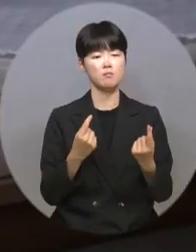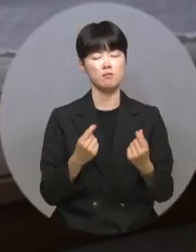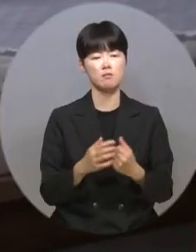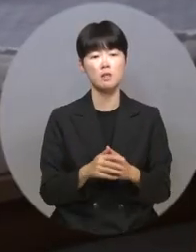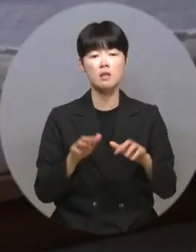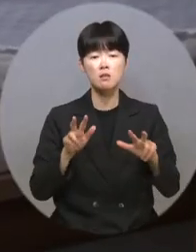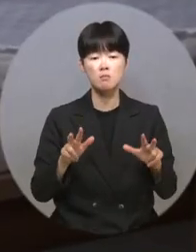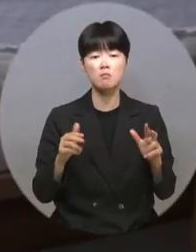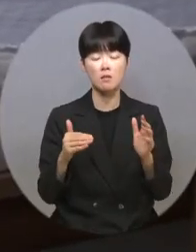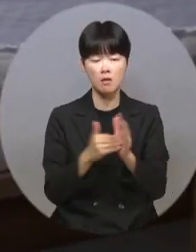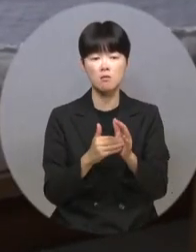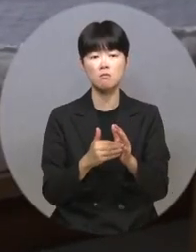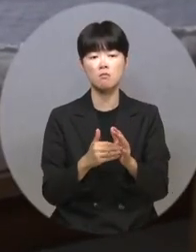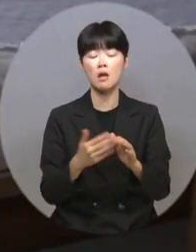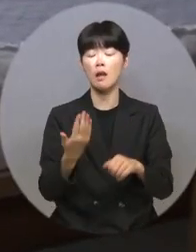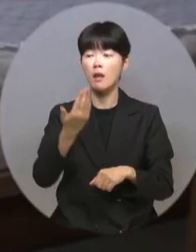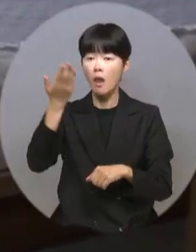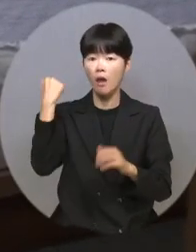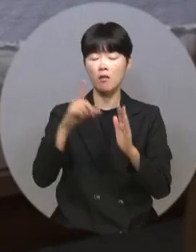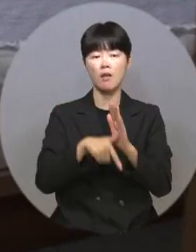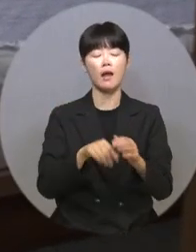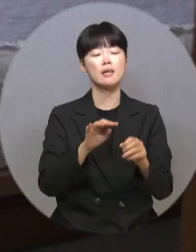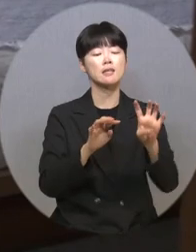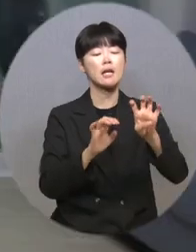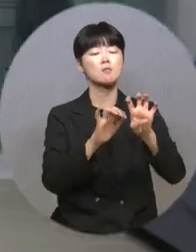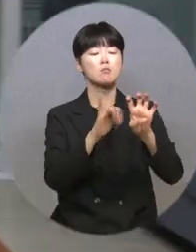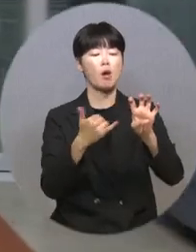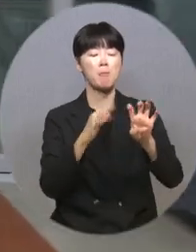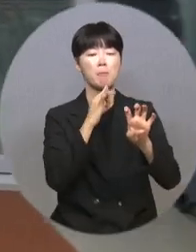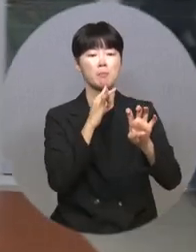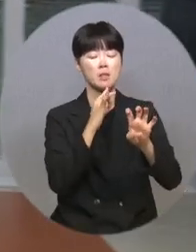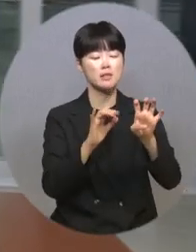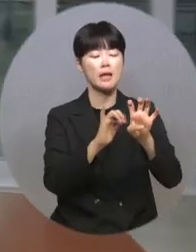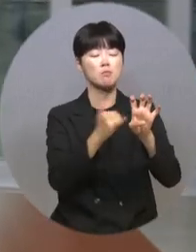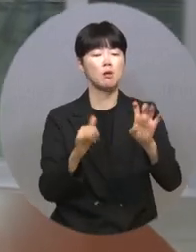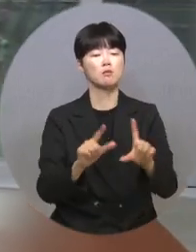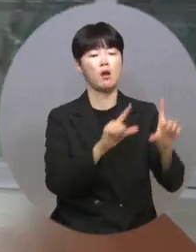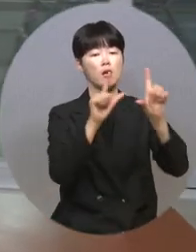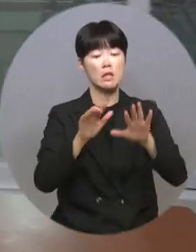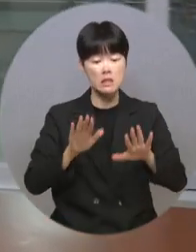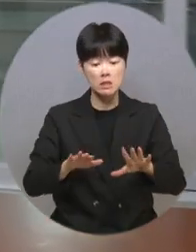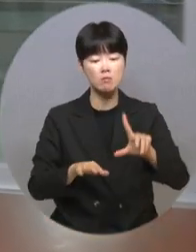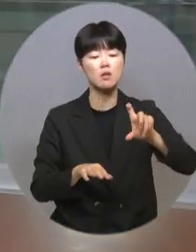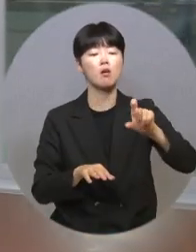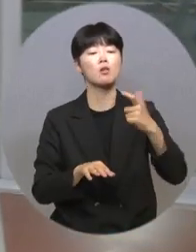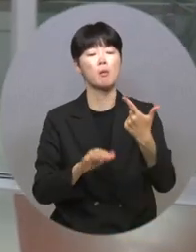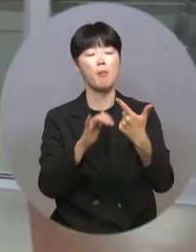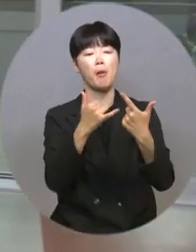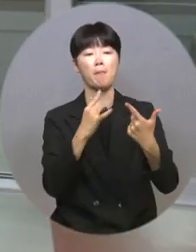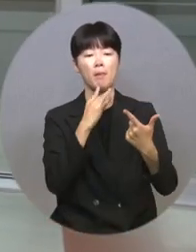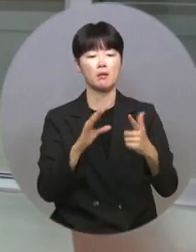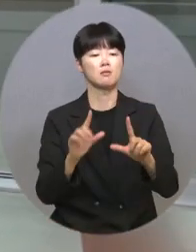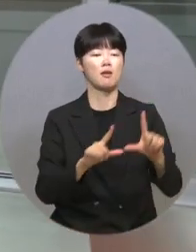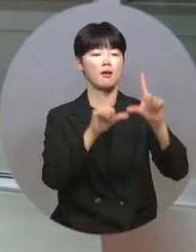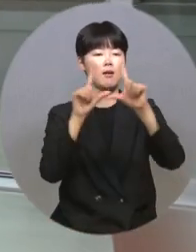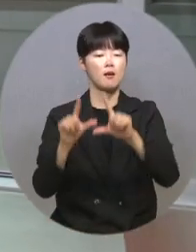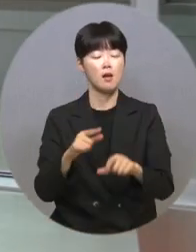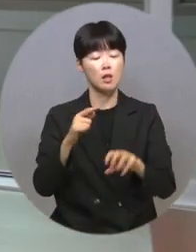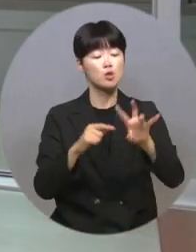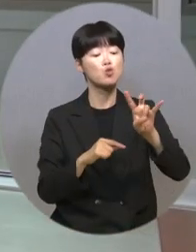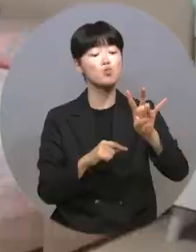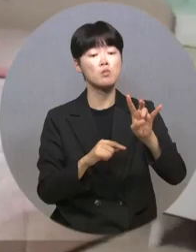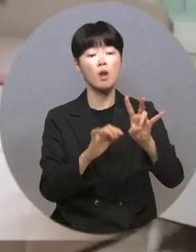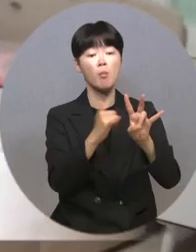거주했던 시설입니다. 현재는 16명만이 살고 있습니다. 24명의 시설 식구들은 강릉 시내로 나가 자립해